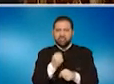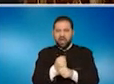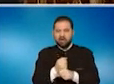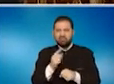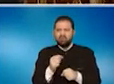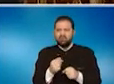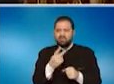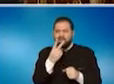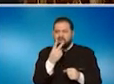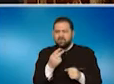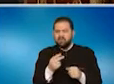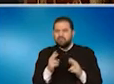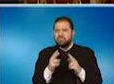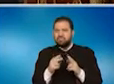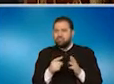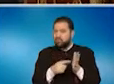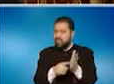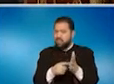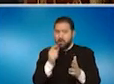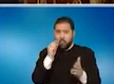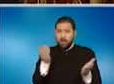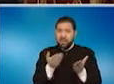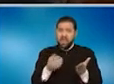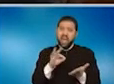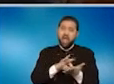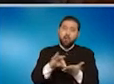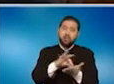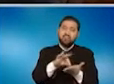niște oameni care au cultivat bunătatea